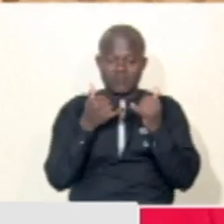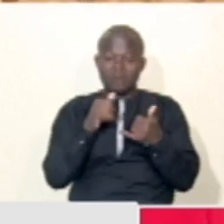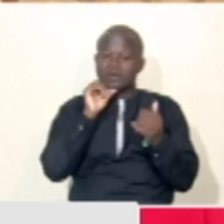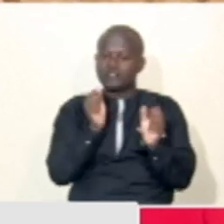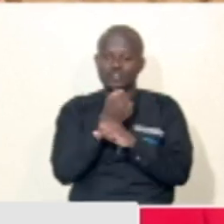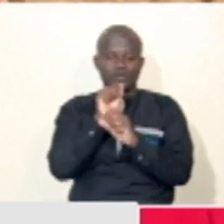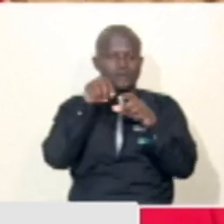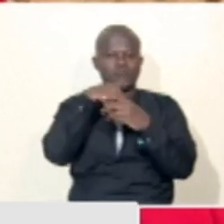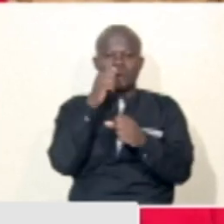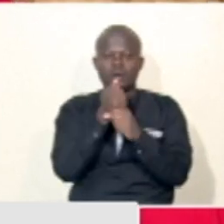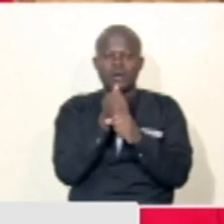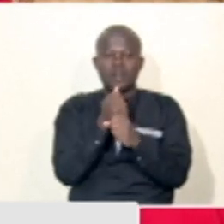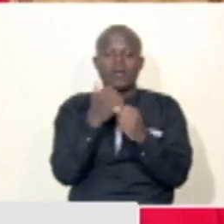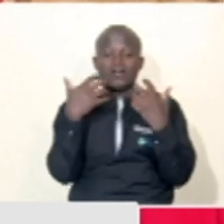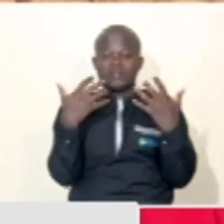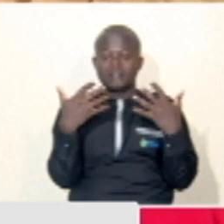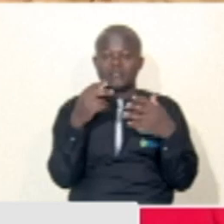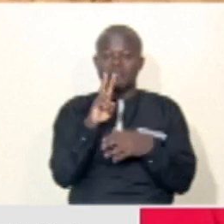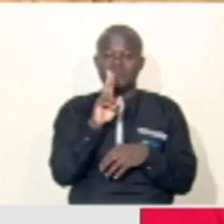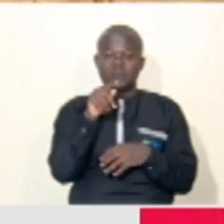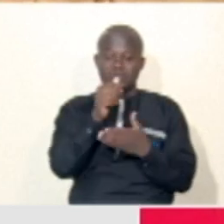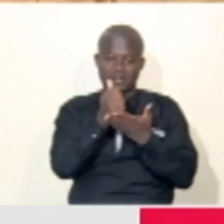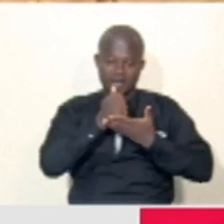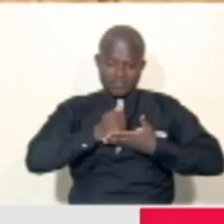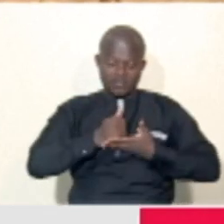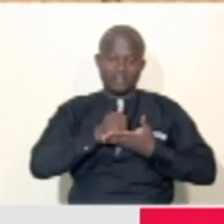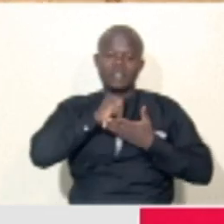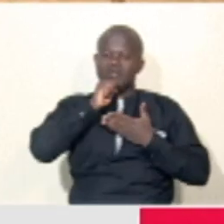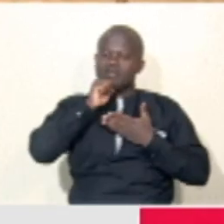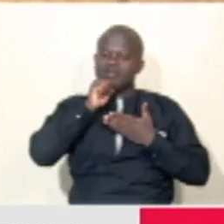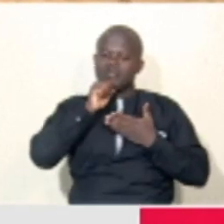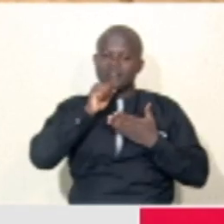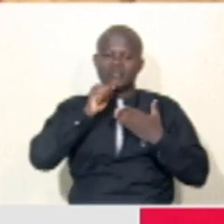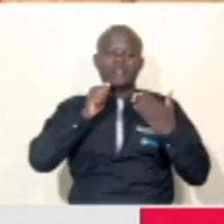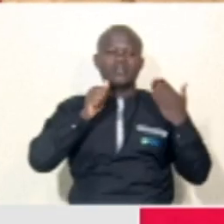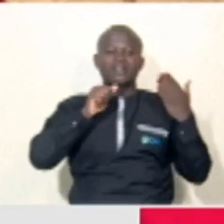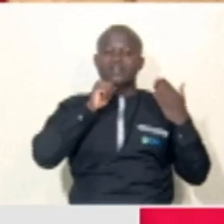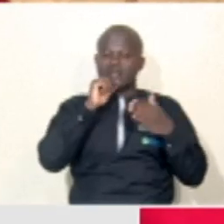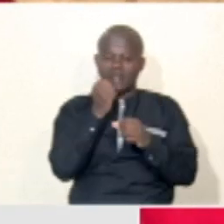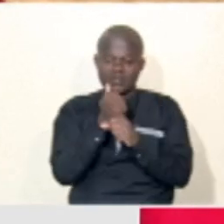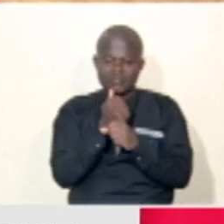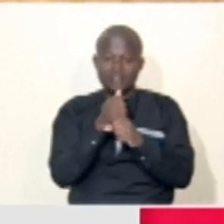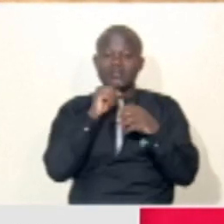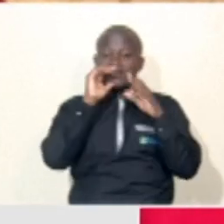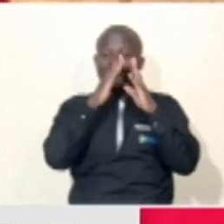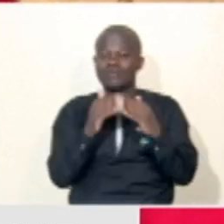sinajya gukora umusiri, nicyo VUP yamariye. Nari ncumbitse nta karima nta